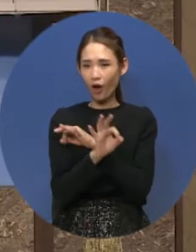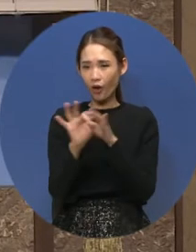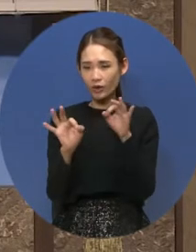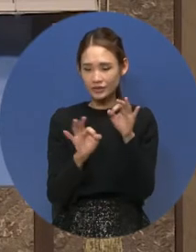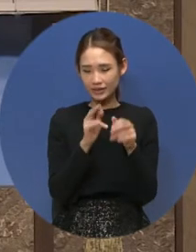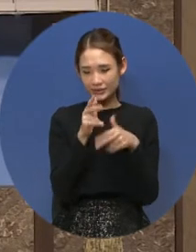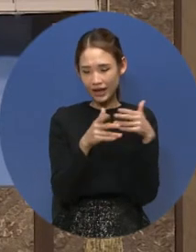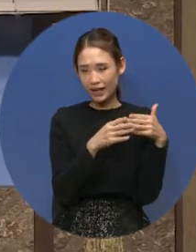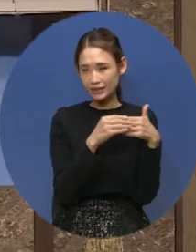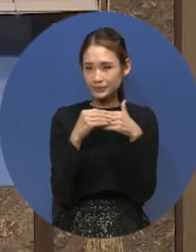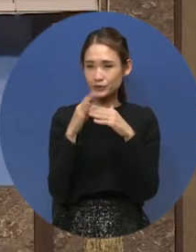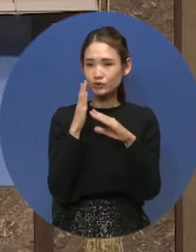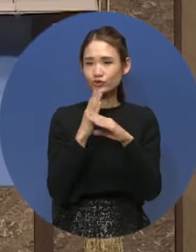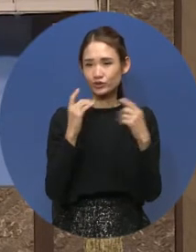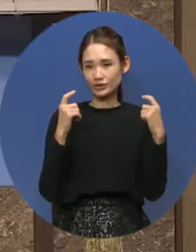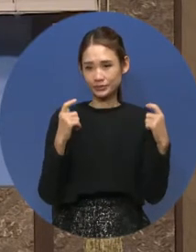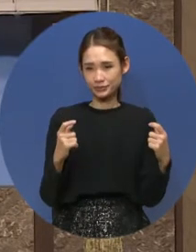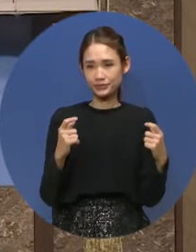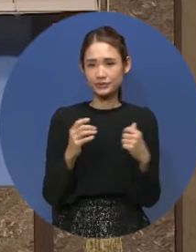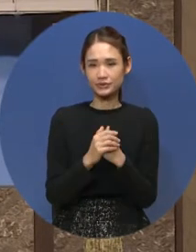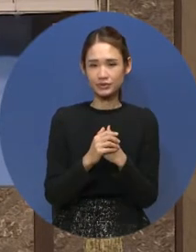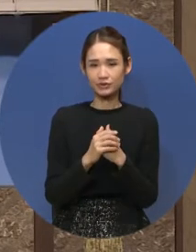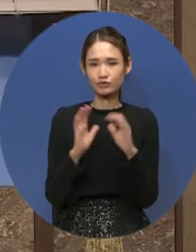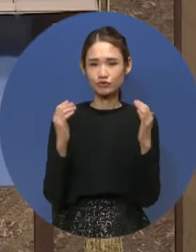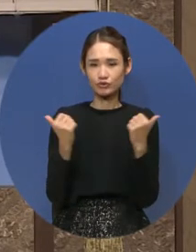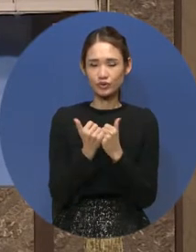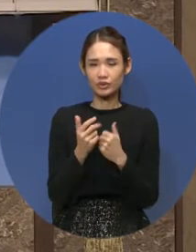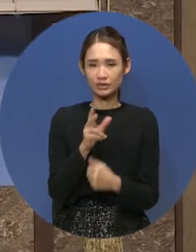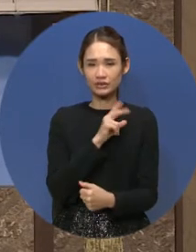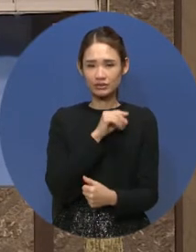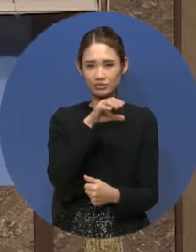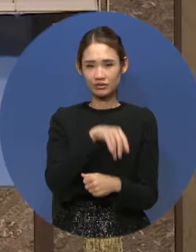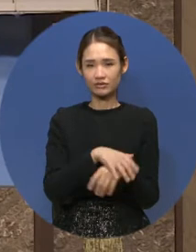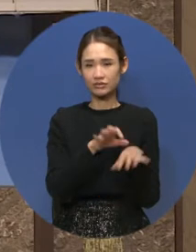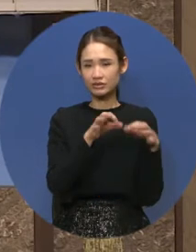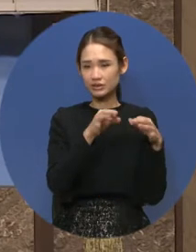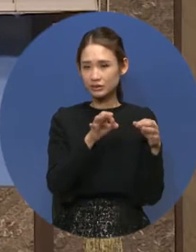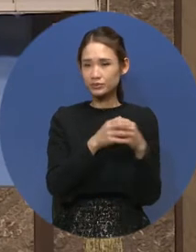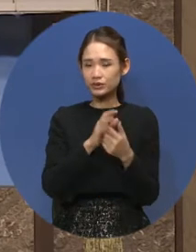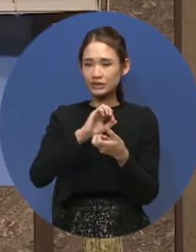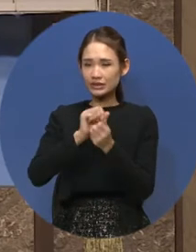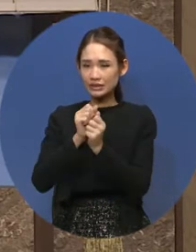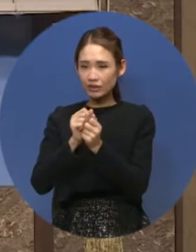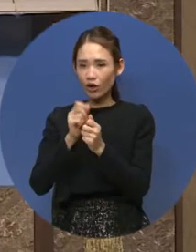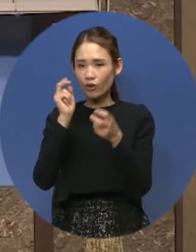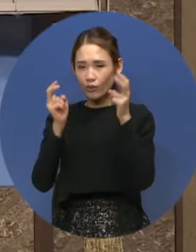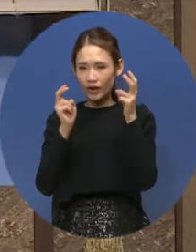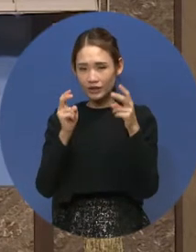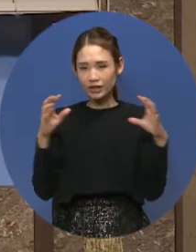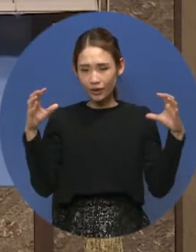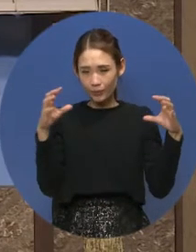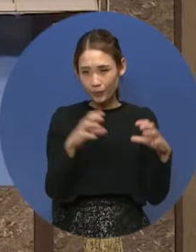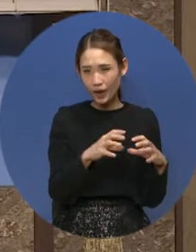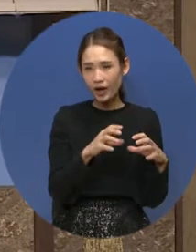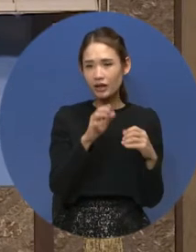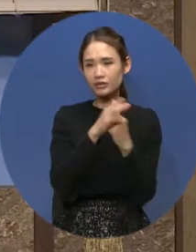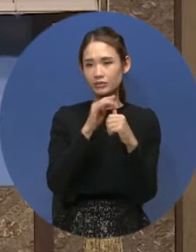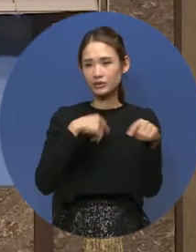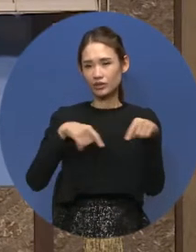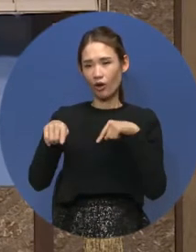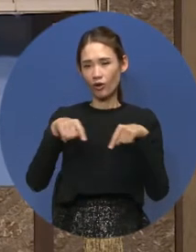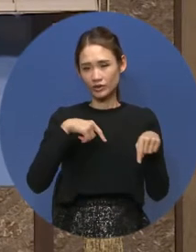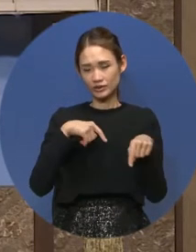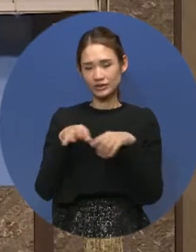중심이고요. 네. 또한 이제 국회 의사당과 금융, 증권 회사들이 밀집이 되어 있어서 정치와